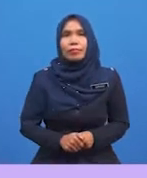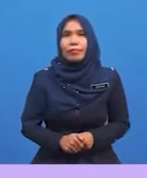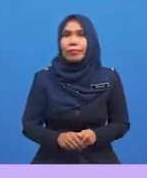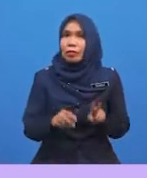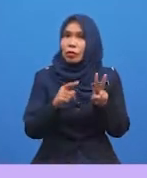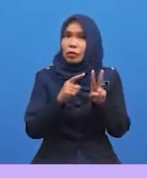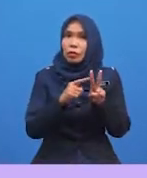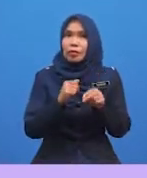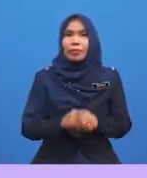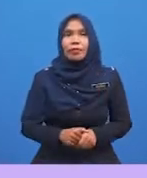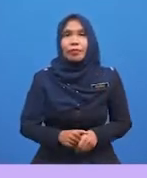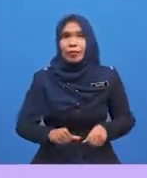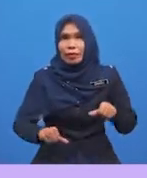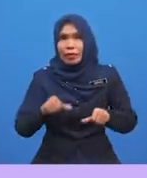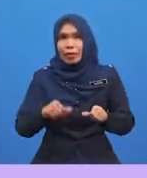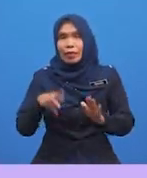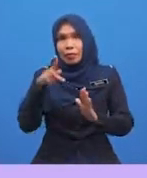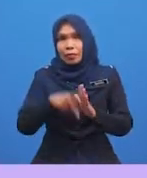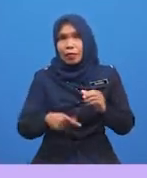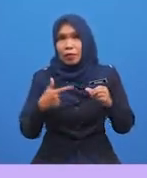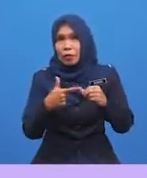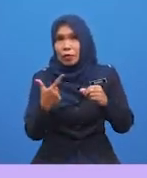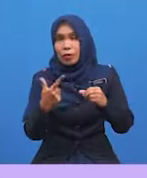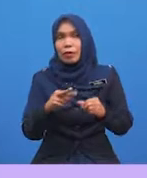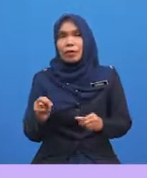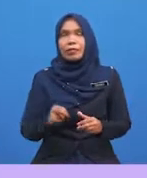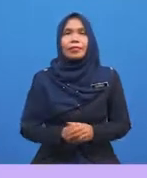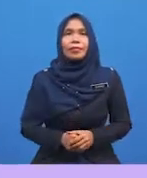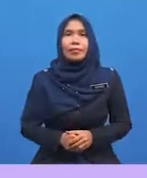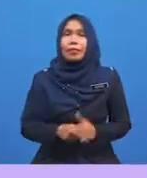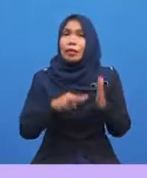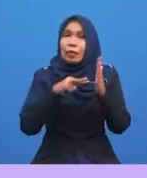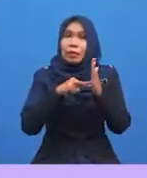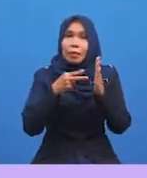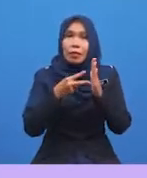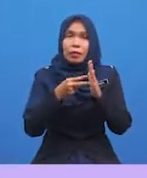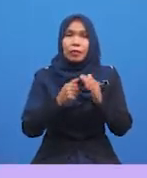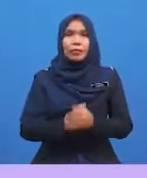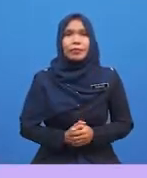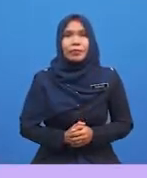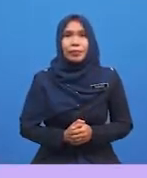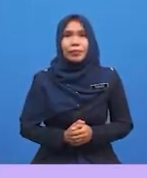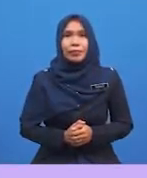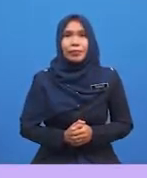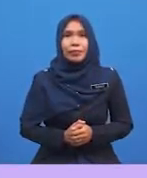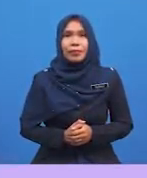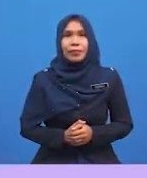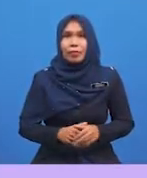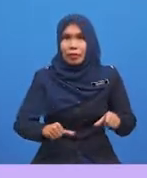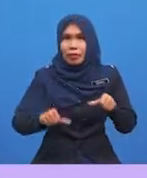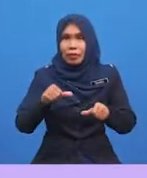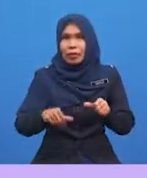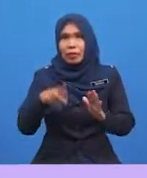kedua iaitu aktiviti perlombongan. Apakah yang dimaksudkan dengan perlombongan?